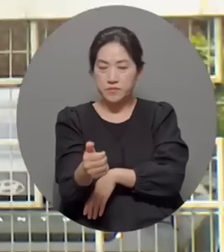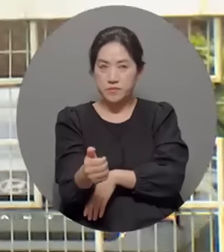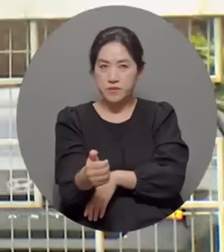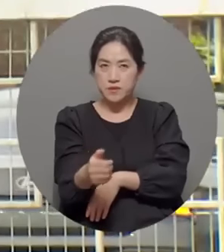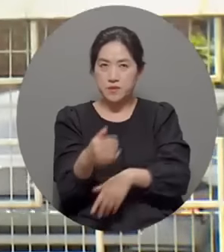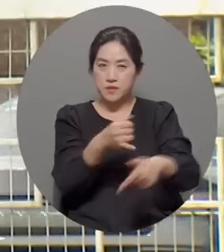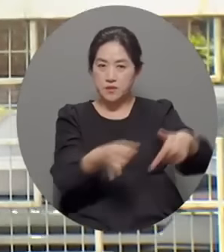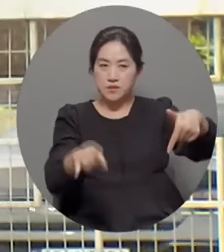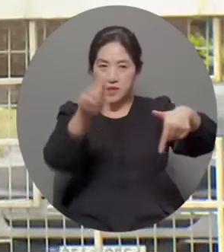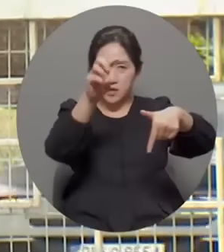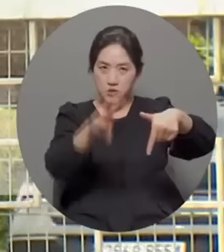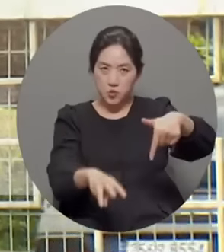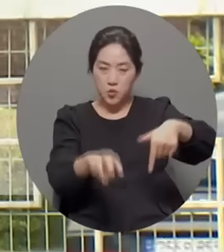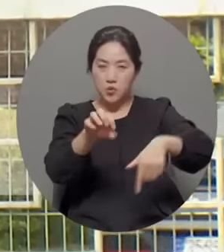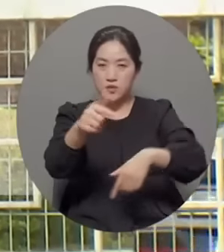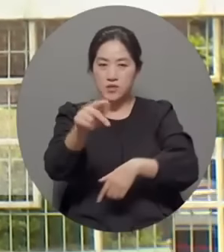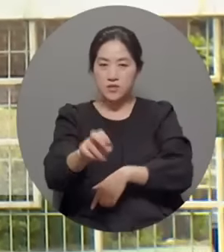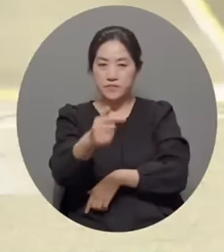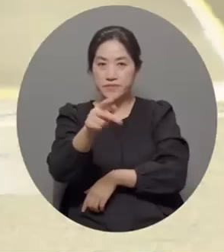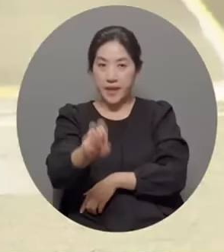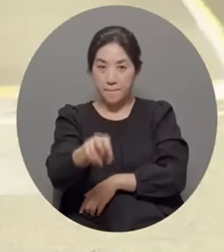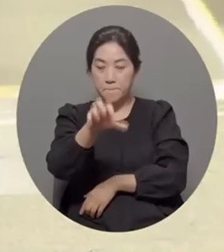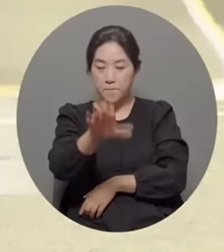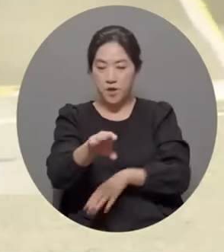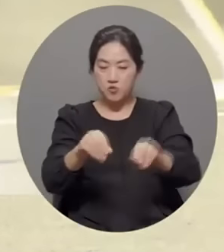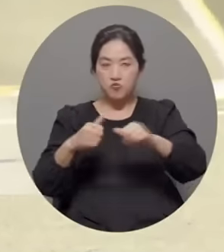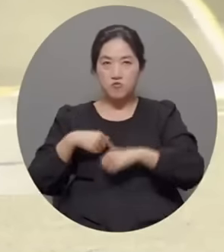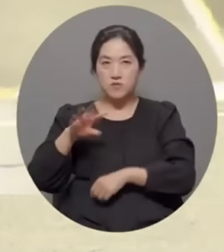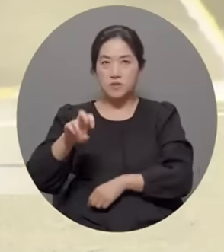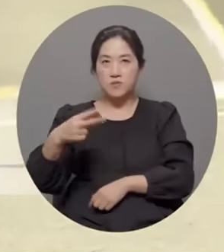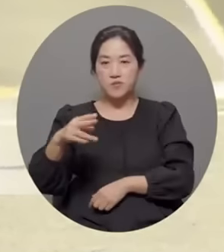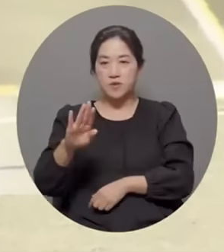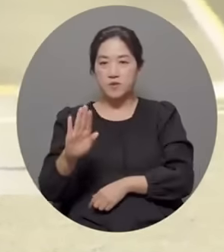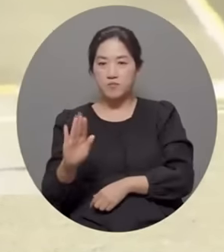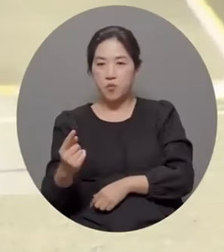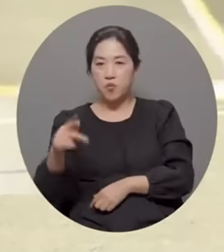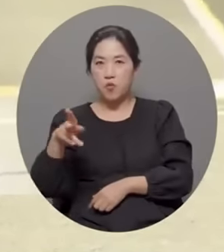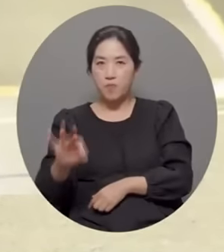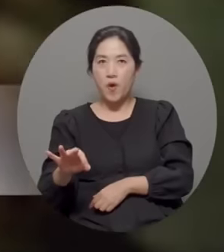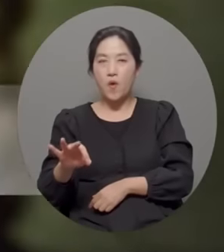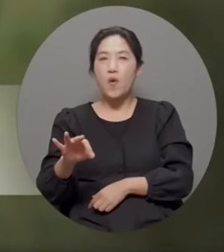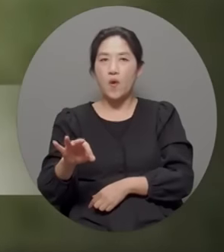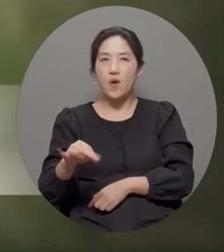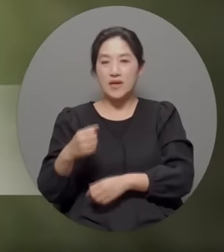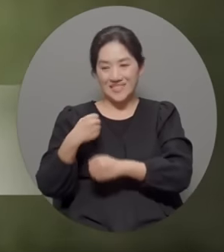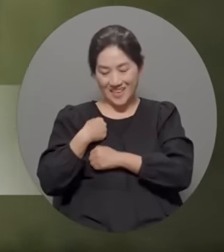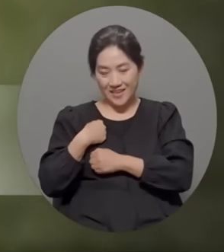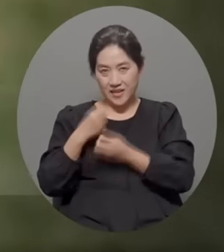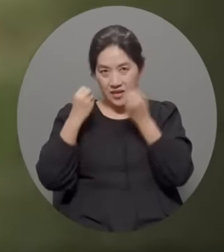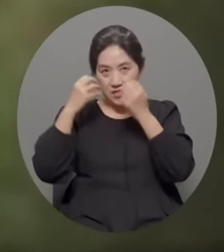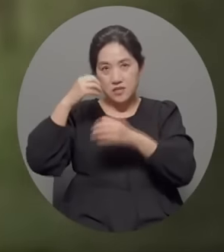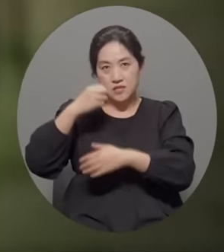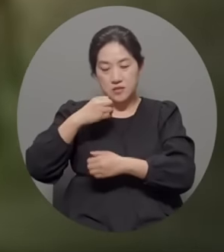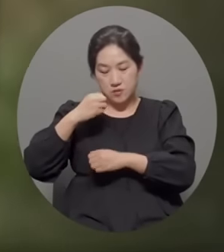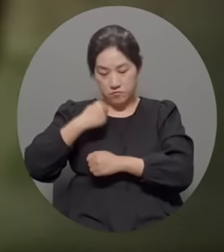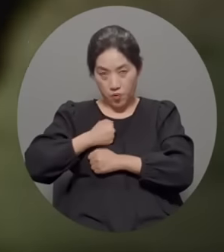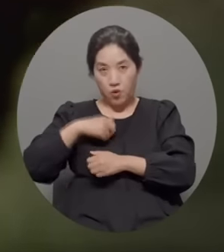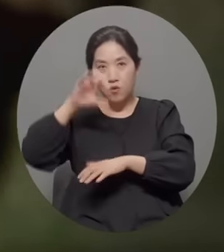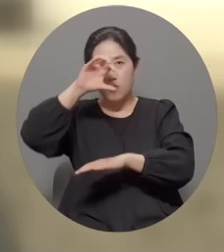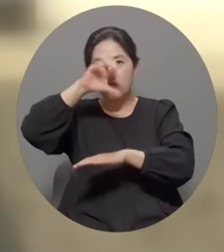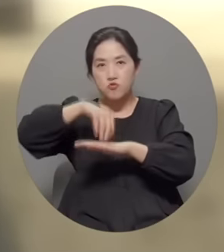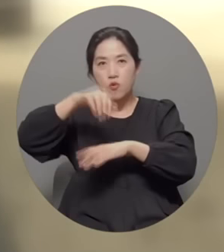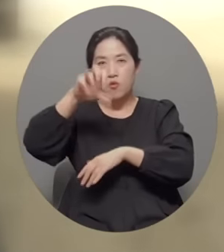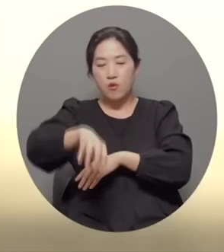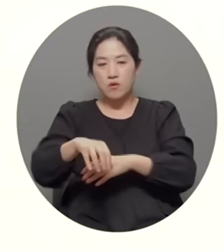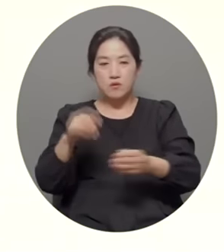세종시 금남면에 있는 육군 제32 보병사단 신병 교육대에서 수류탄이 폭발했습니다. 이